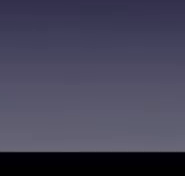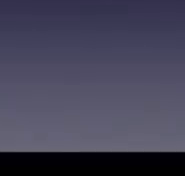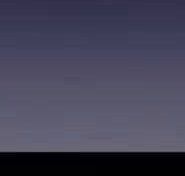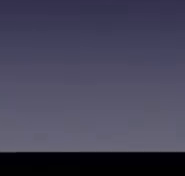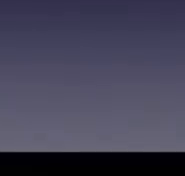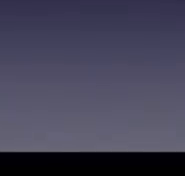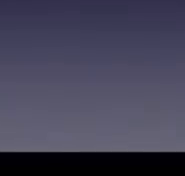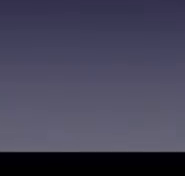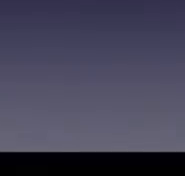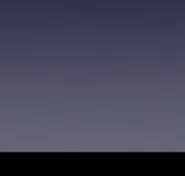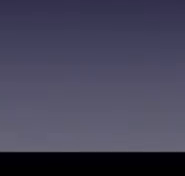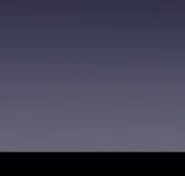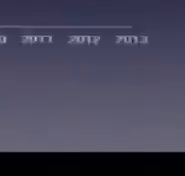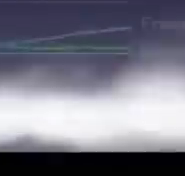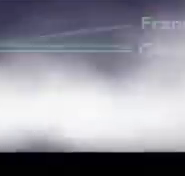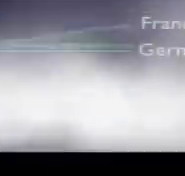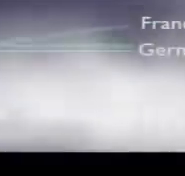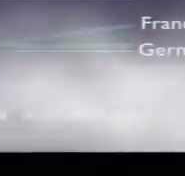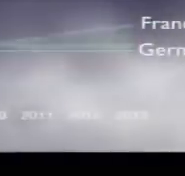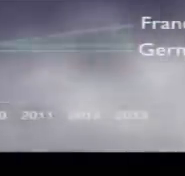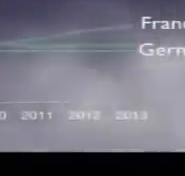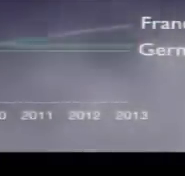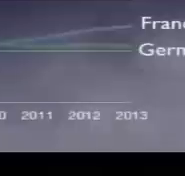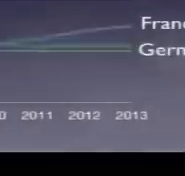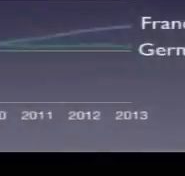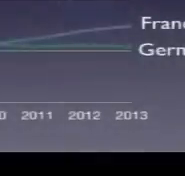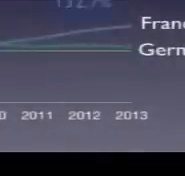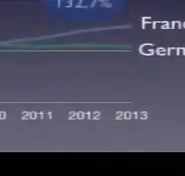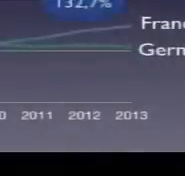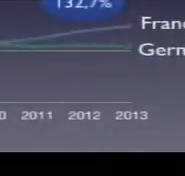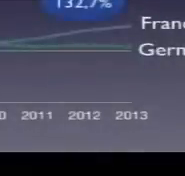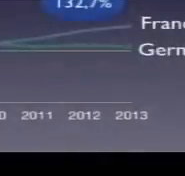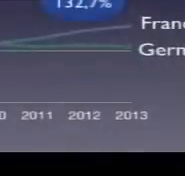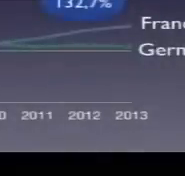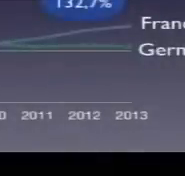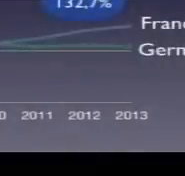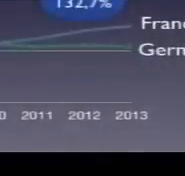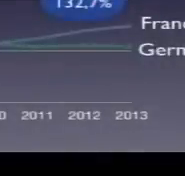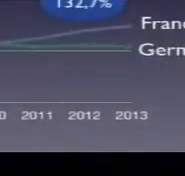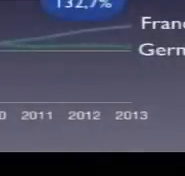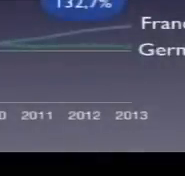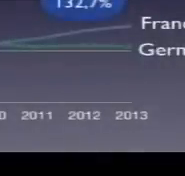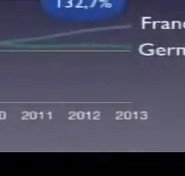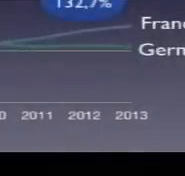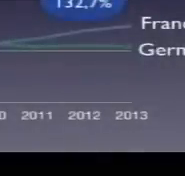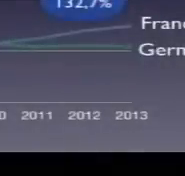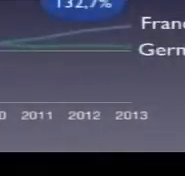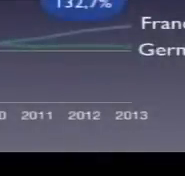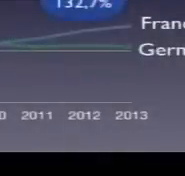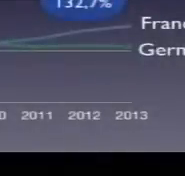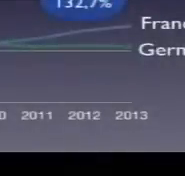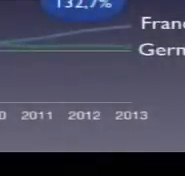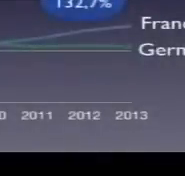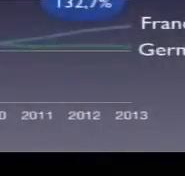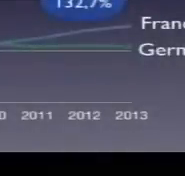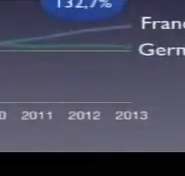Debito PIL in Europa dall'introduzione dell'euro, eccolo qua. noi andiamo, l'Italia sta andando verso la Grecia, centro